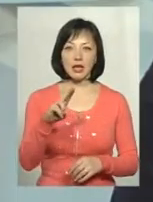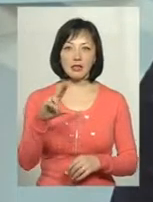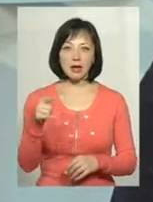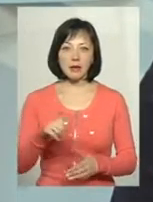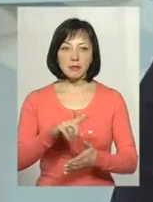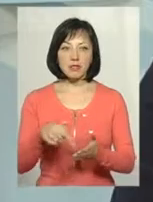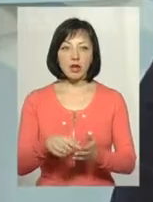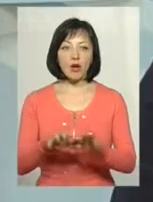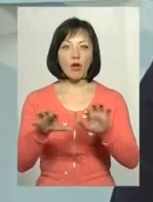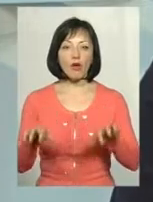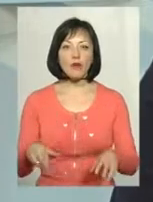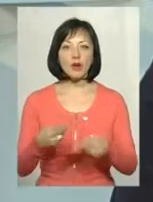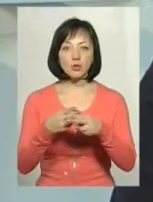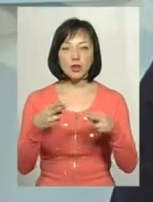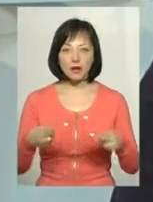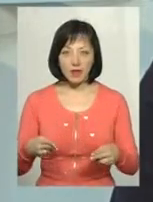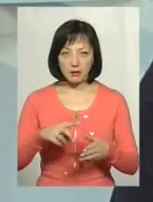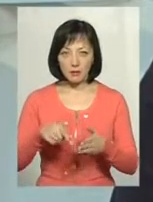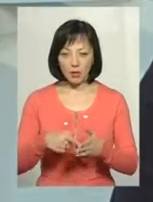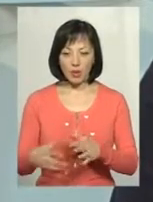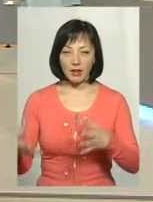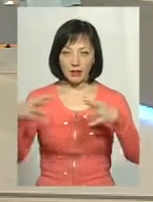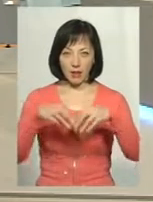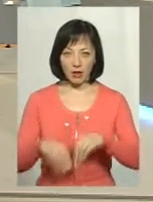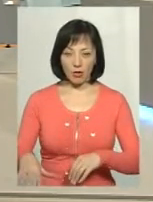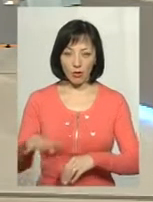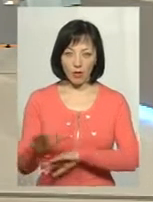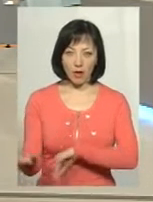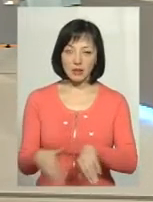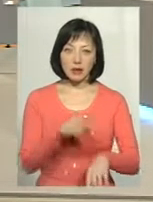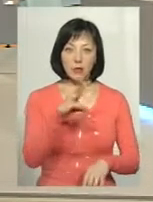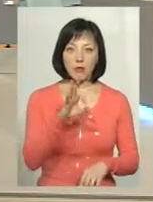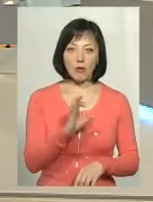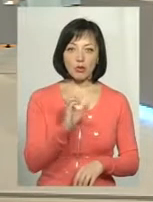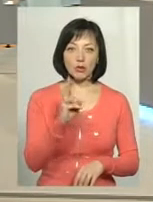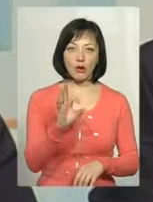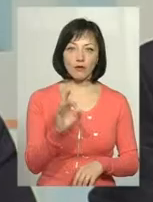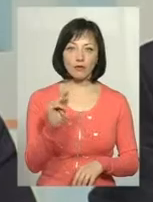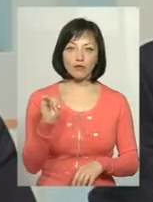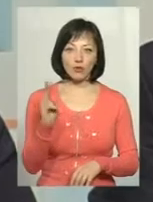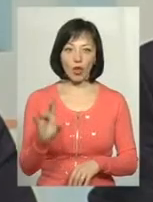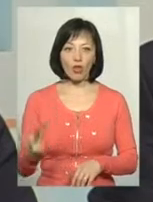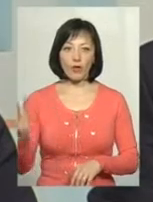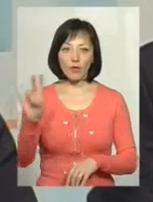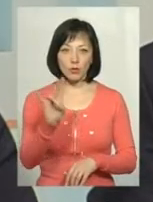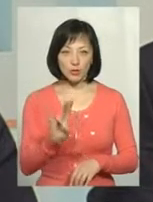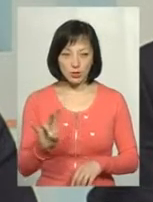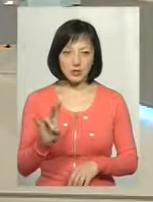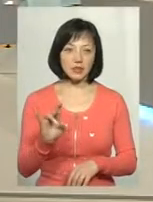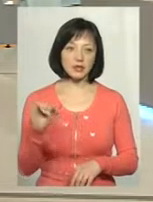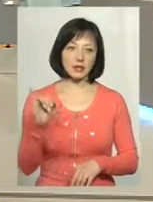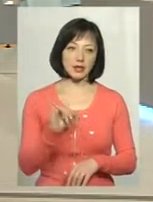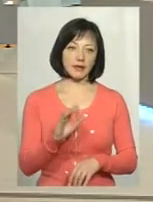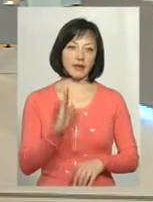голова Донаєвецької міської об'єднаної територіальної громади, Олег Московчук, селищний голова Новоушицької об'єднаної тергромади та